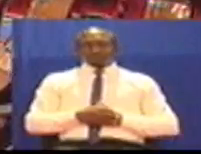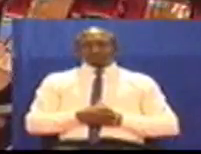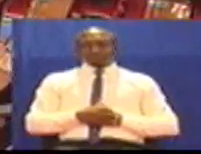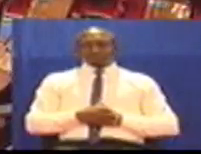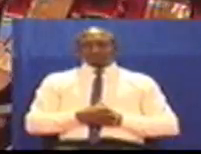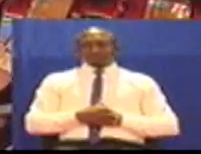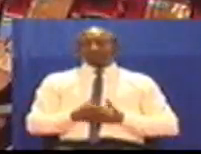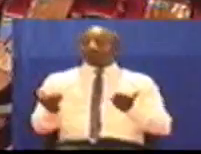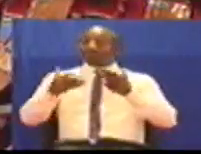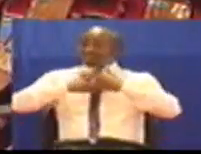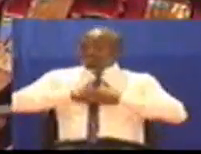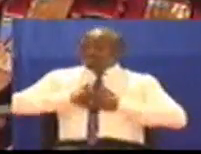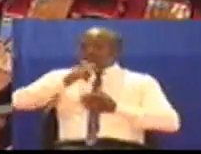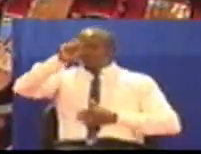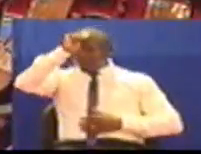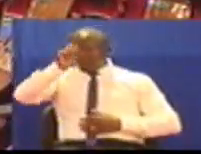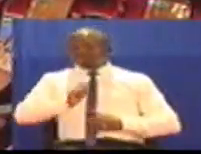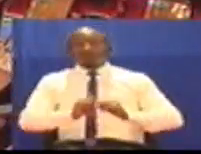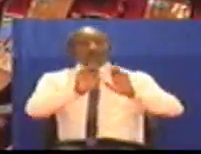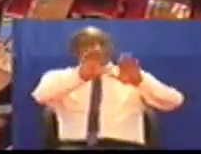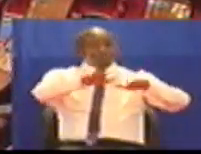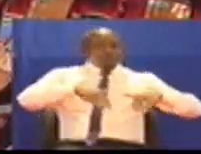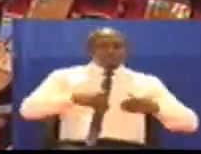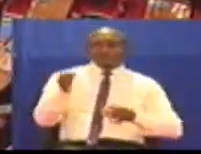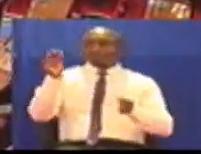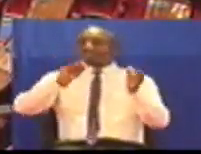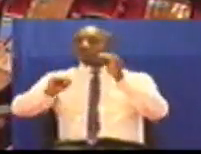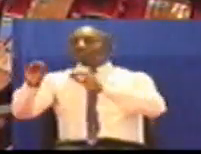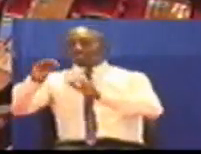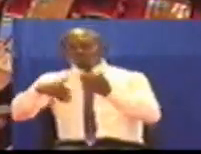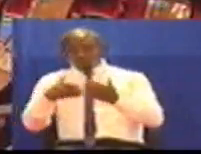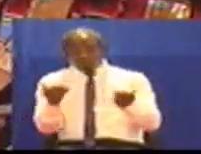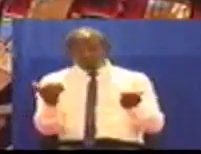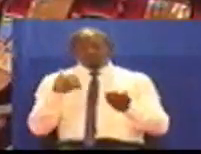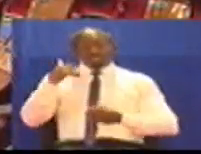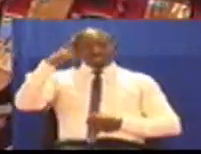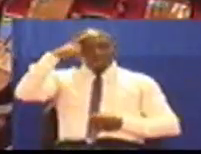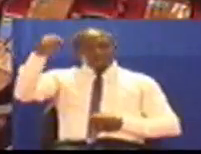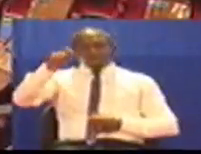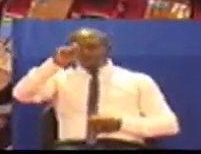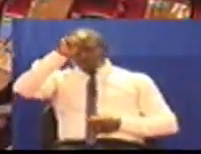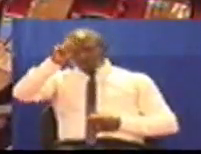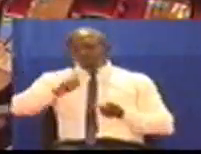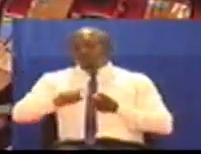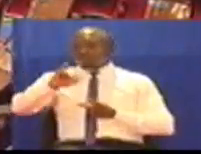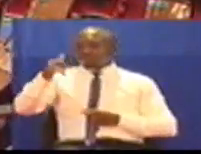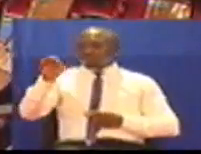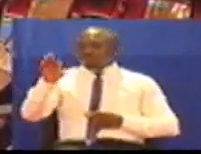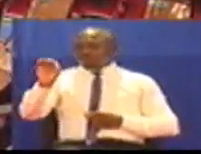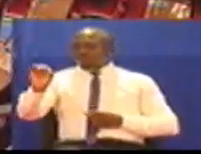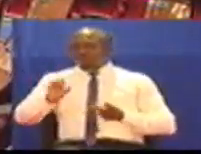Asanteni sana waheshimiwa wabunge kwa michango yenu ambayo naamini Mheshimiwa Jafu